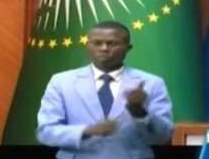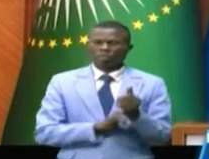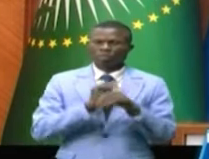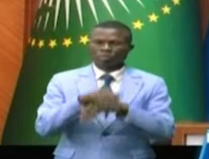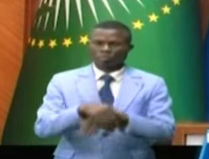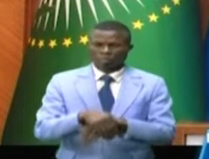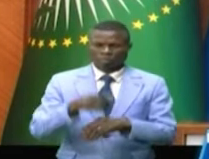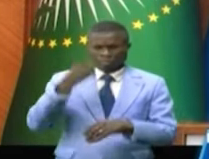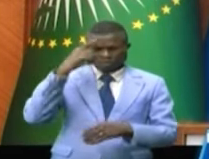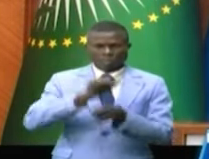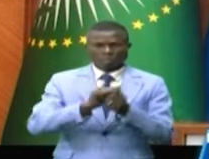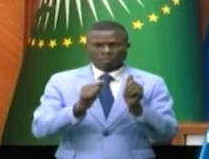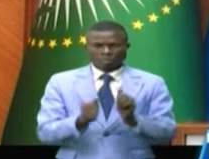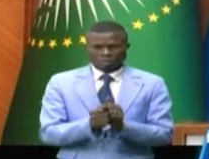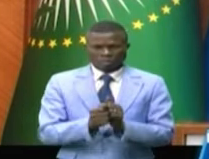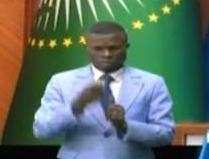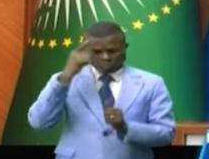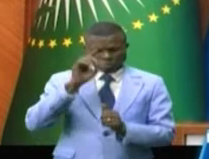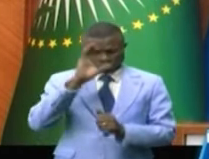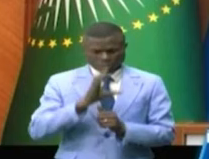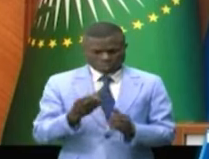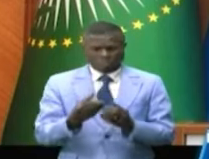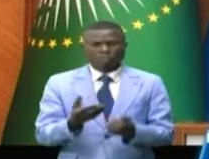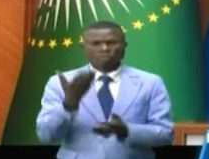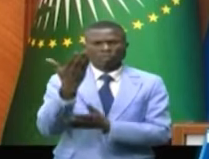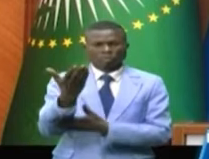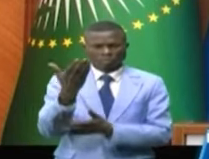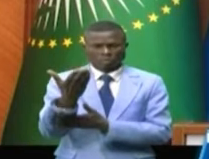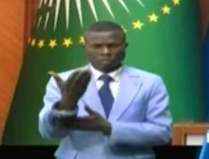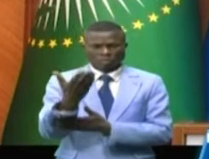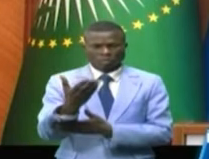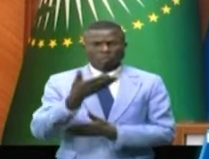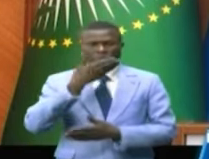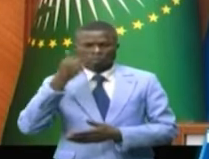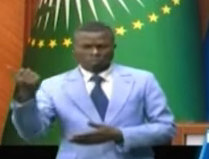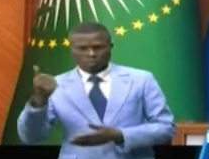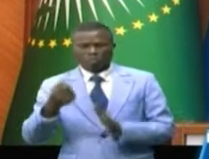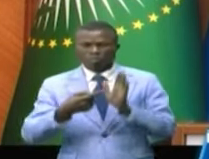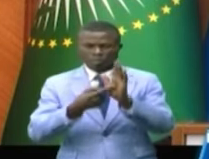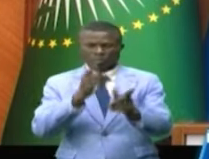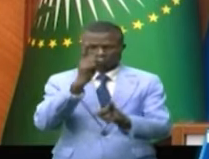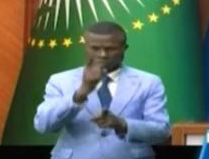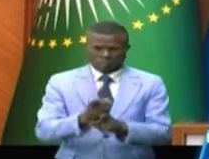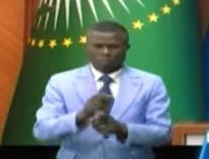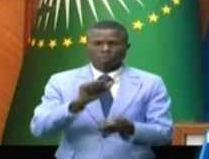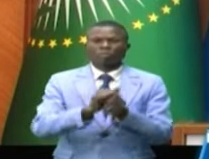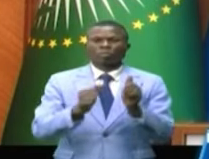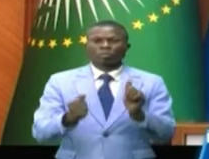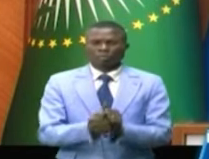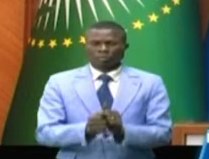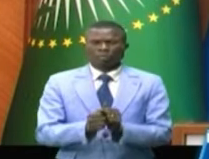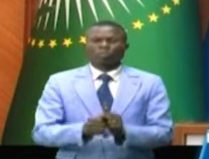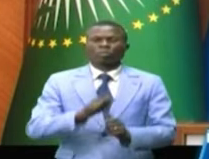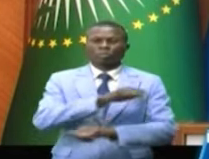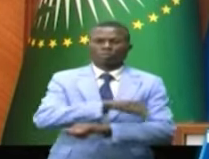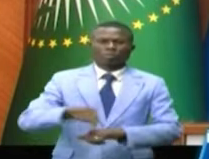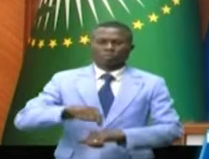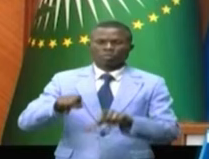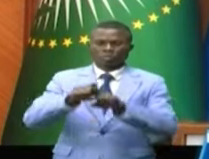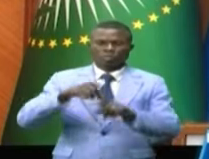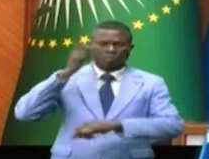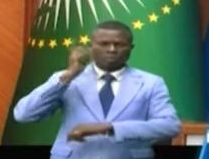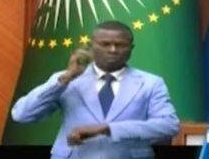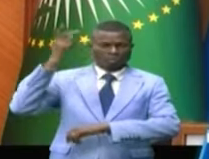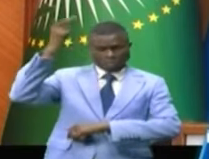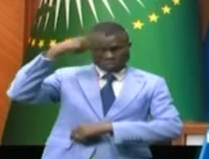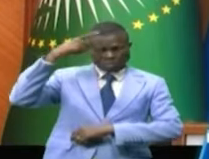sur la question en vue d'obtenir les recommandations les mieux indiquées au sujet de la situation juridico-politique